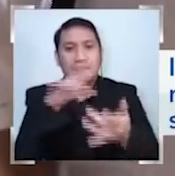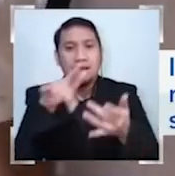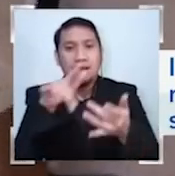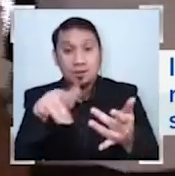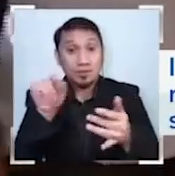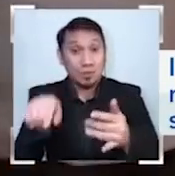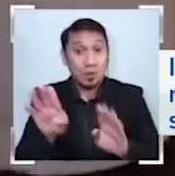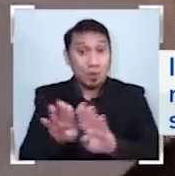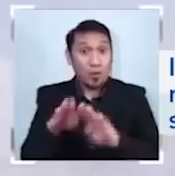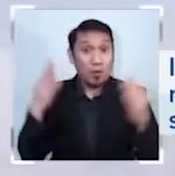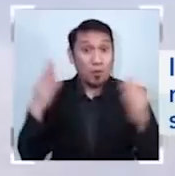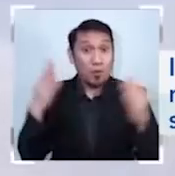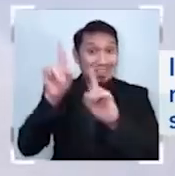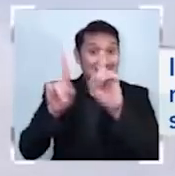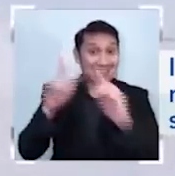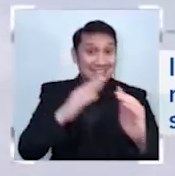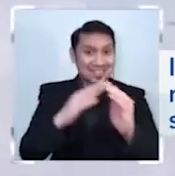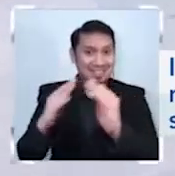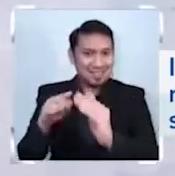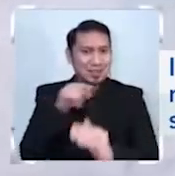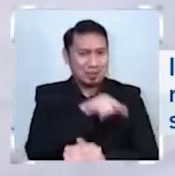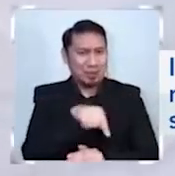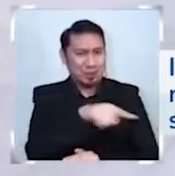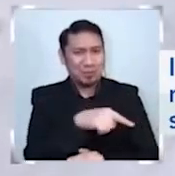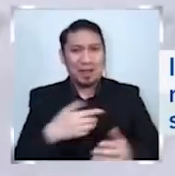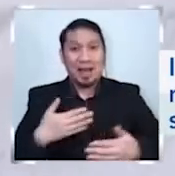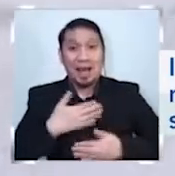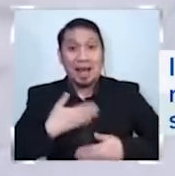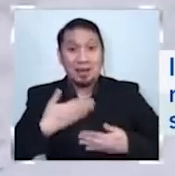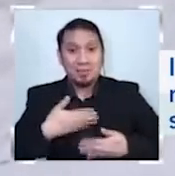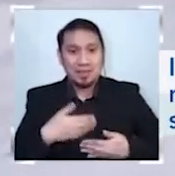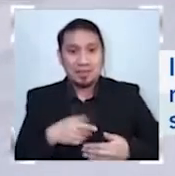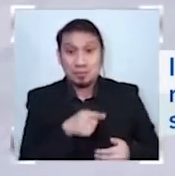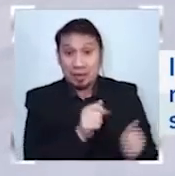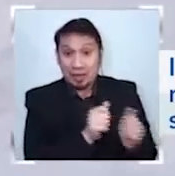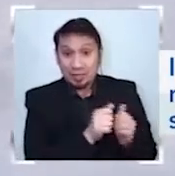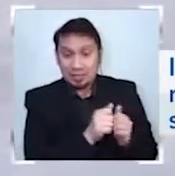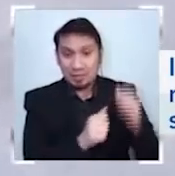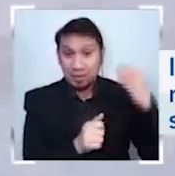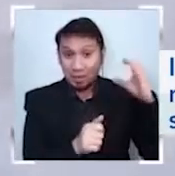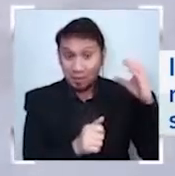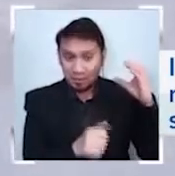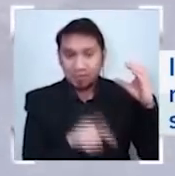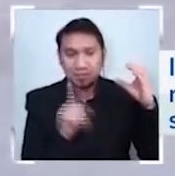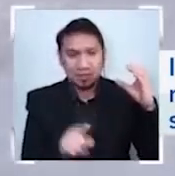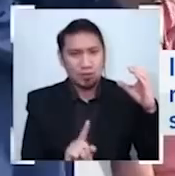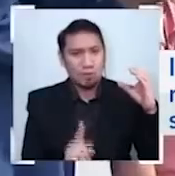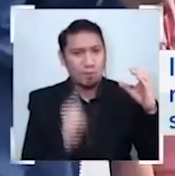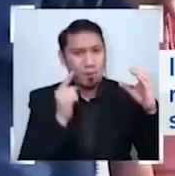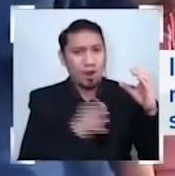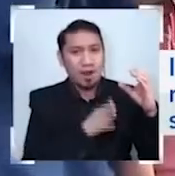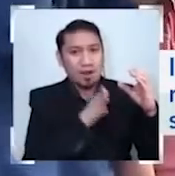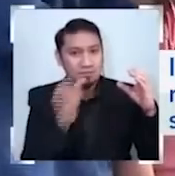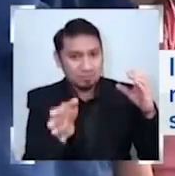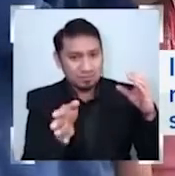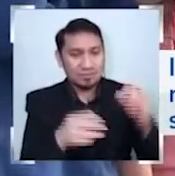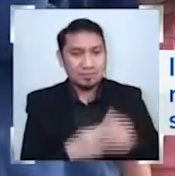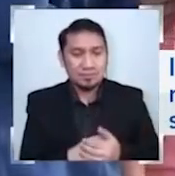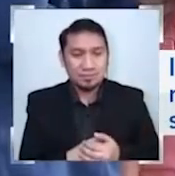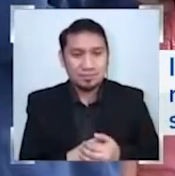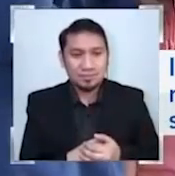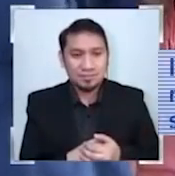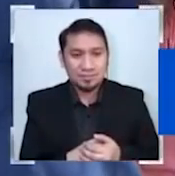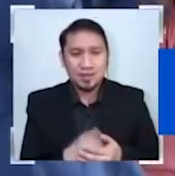City, sobrang enjoy nila. Si Natalia at kanya mga pinsan, kabilang din sa mga unang nagpunta sa amusement park. Opo,